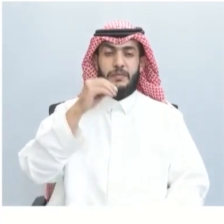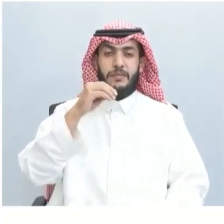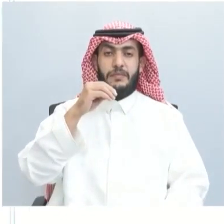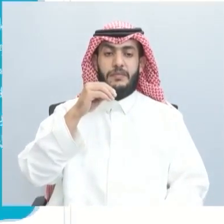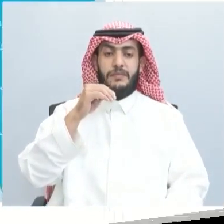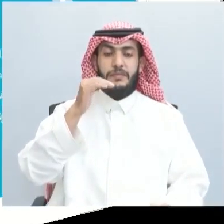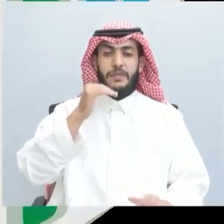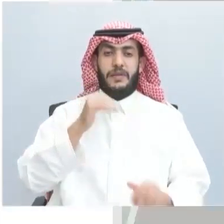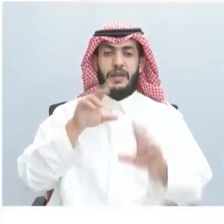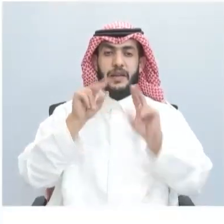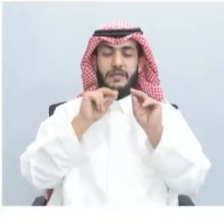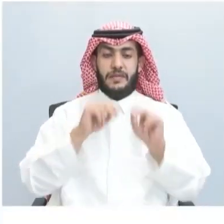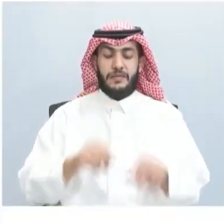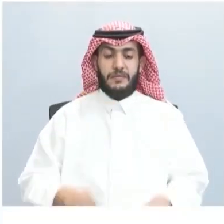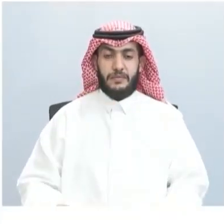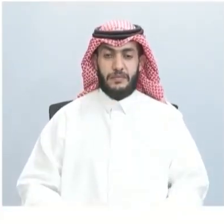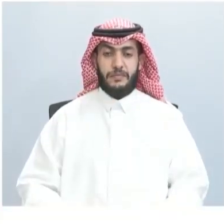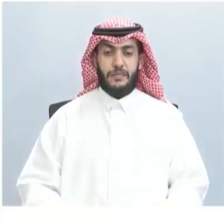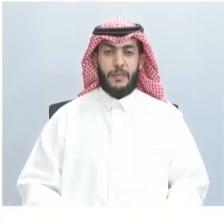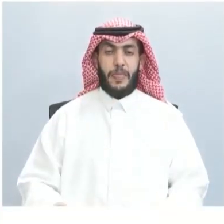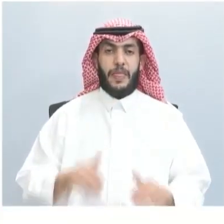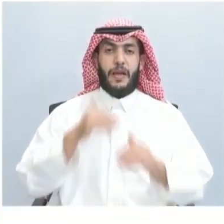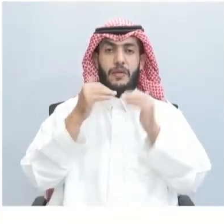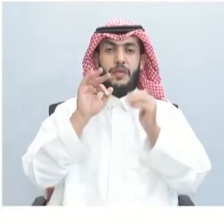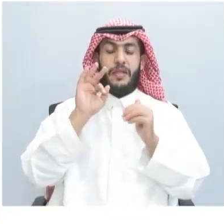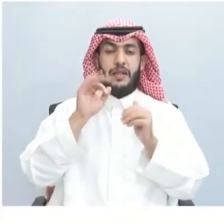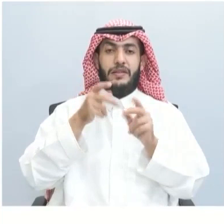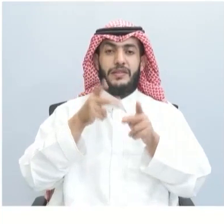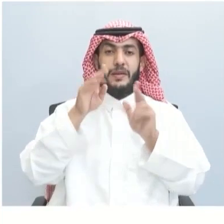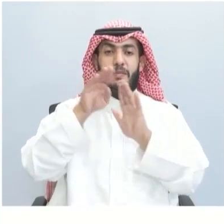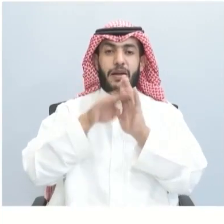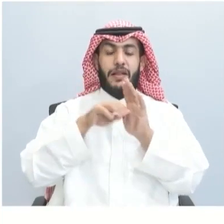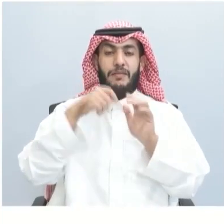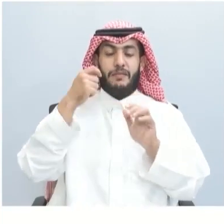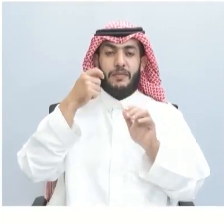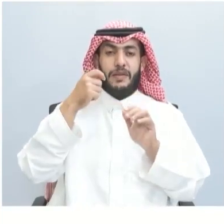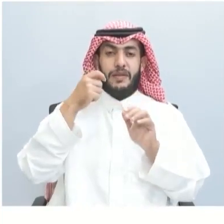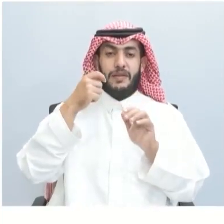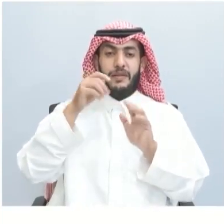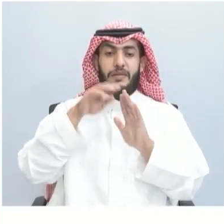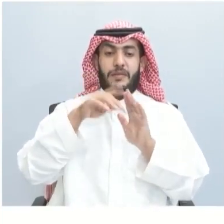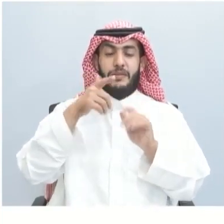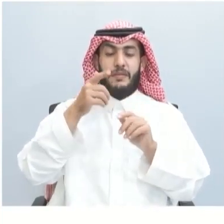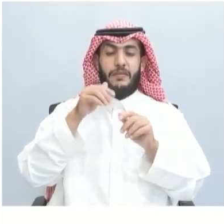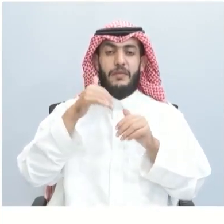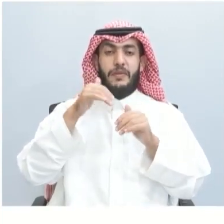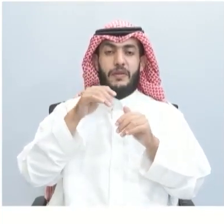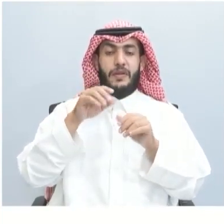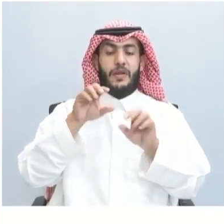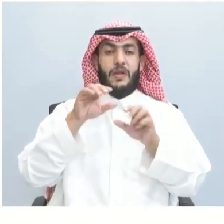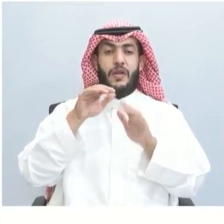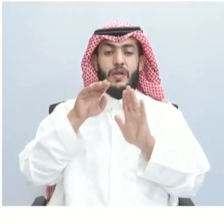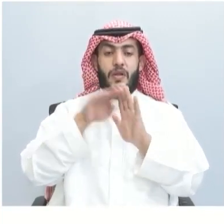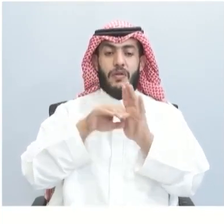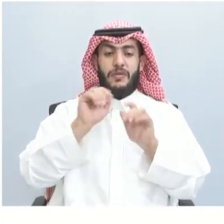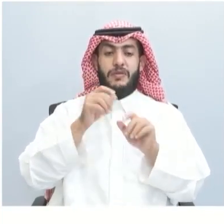ايكون كلاس الخطوه الثالثه انشاء مقطع برمجي الجافا سكريبت والخطوه الرابعه اضافه